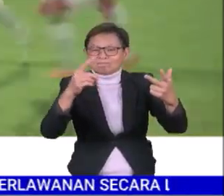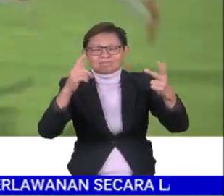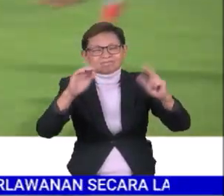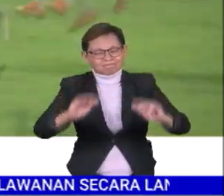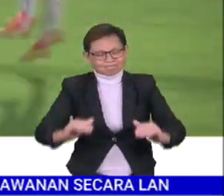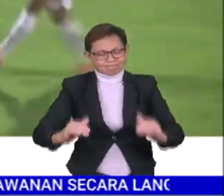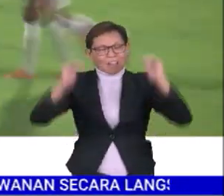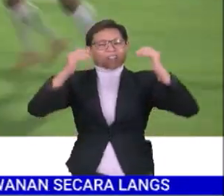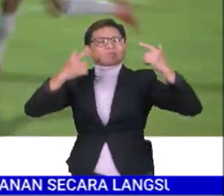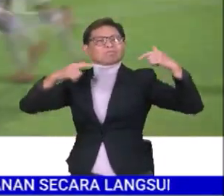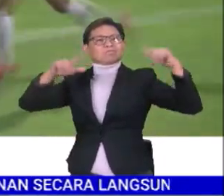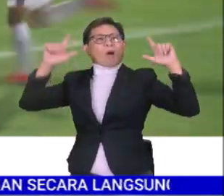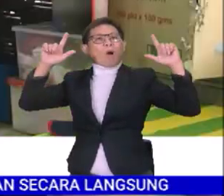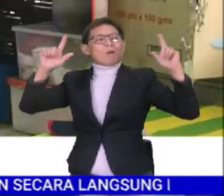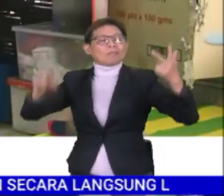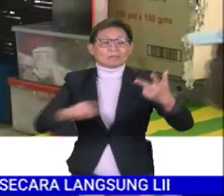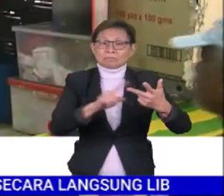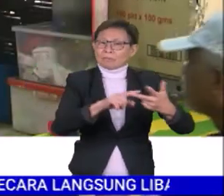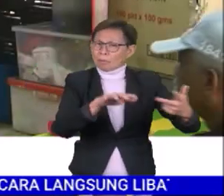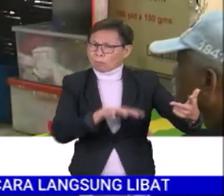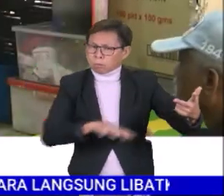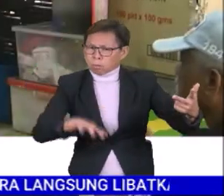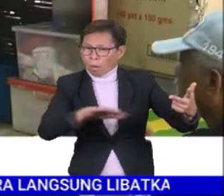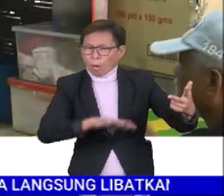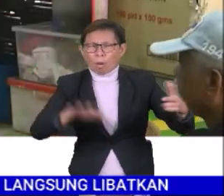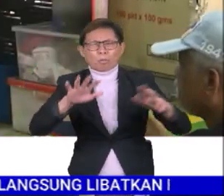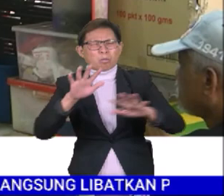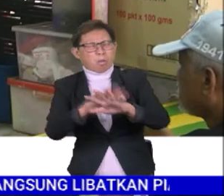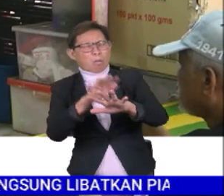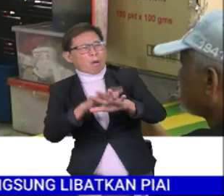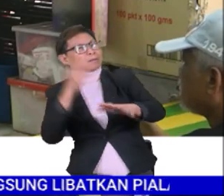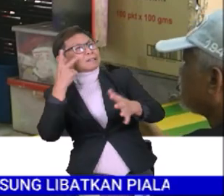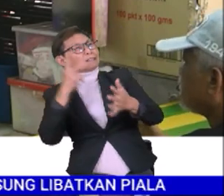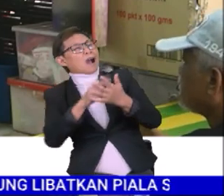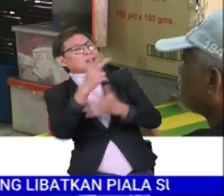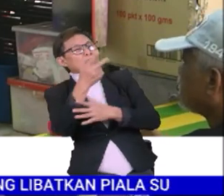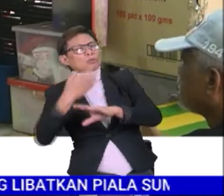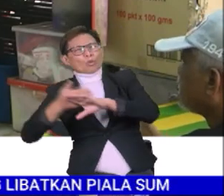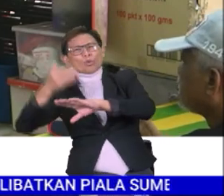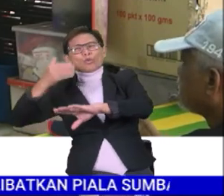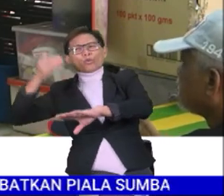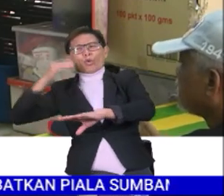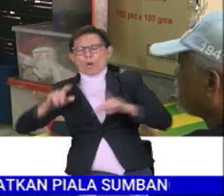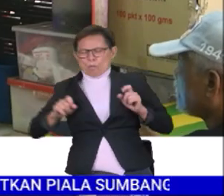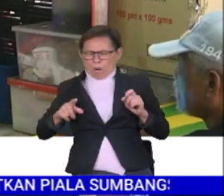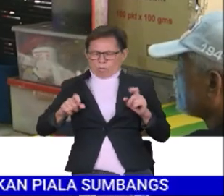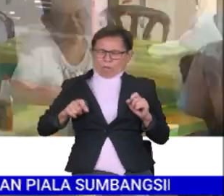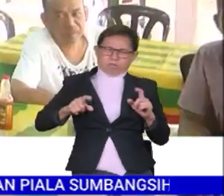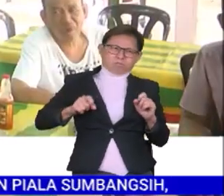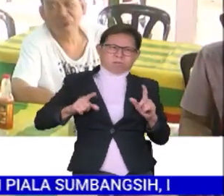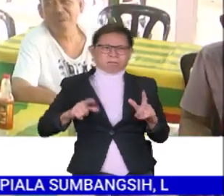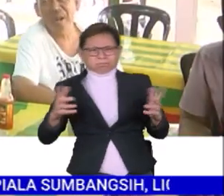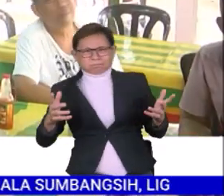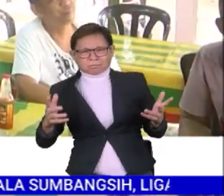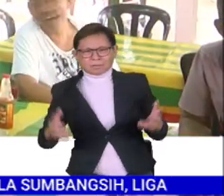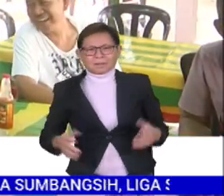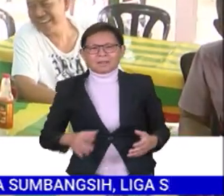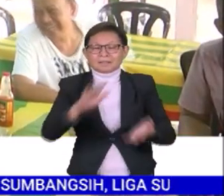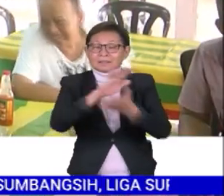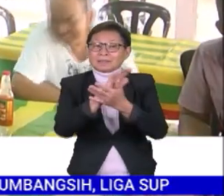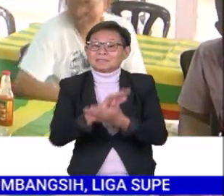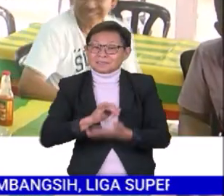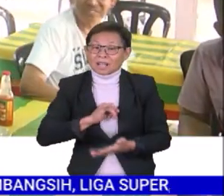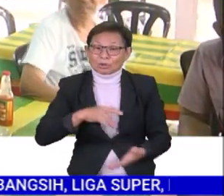dinaikkan martabat dia. Sekurang-kurangnya orang ramai akan kenal. Sebelum ni banyak dibagi swasta-swasta. Jadi saya